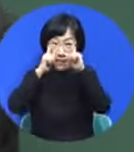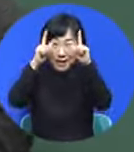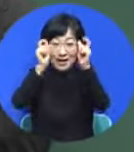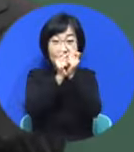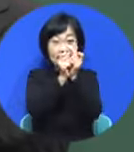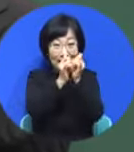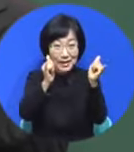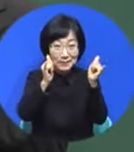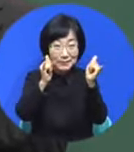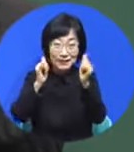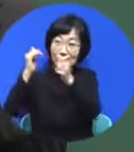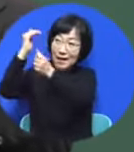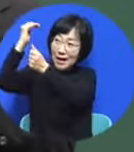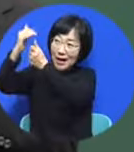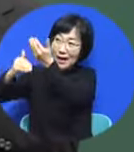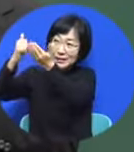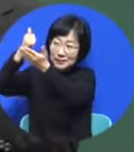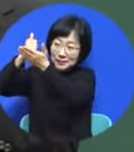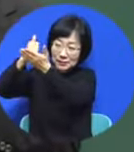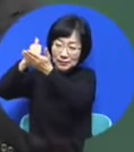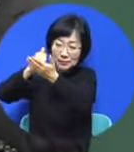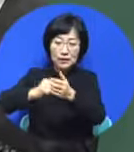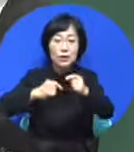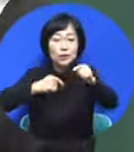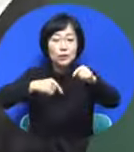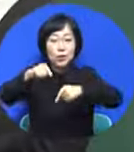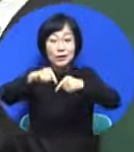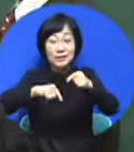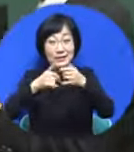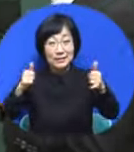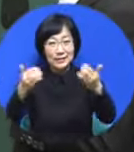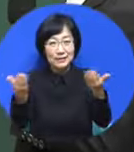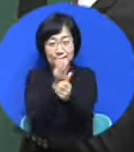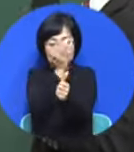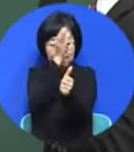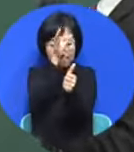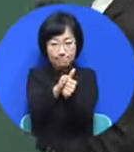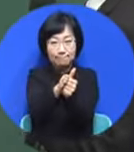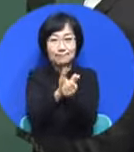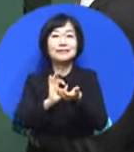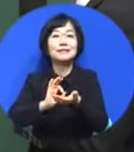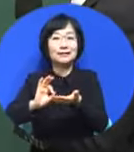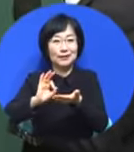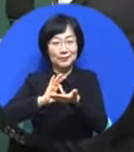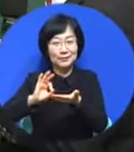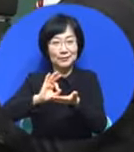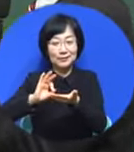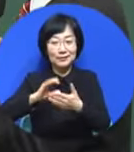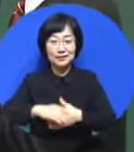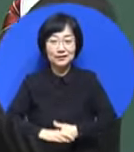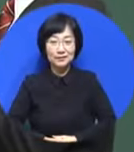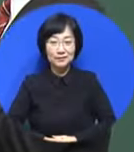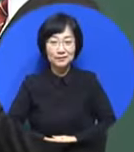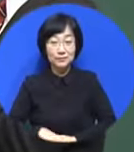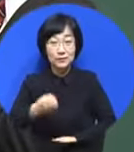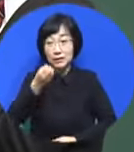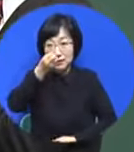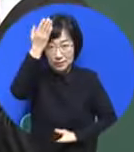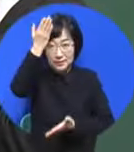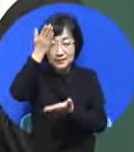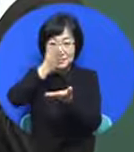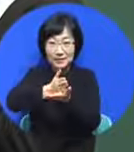하나님이 통치자로 세워서 인도하실 것이다. However, those who do understand the gospel, God will raise them up and use them as rulers. 절대 잊어버리면 안 됩니다.